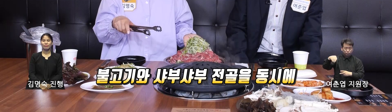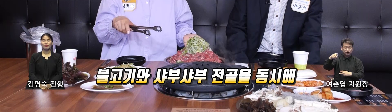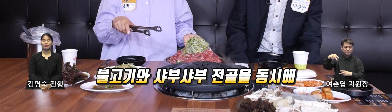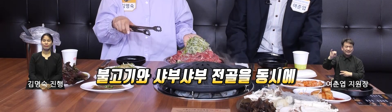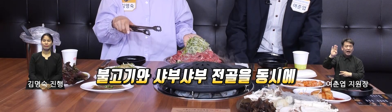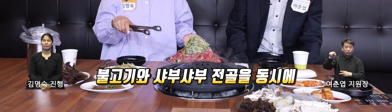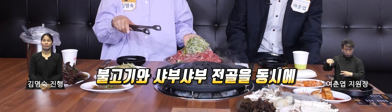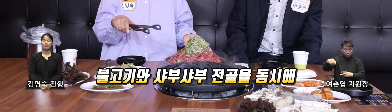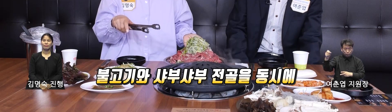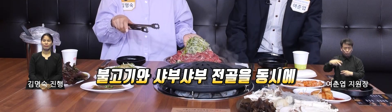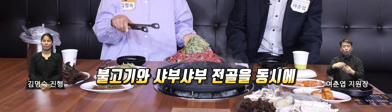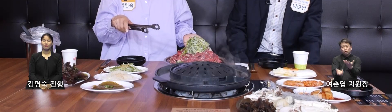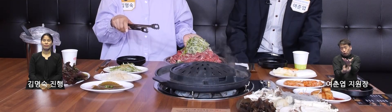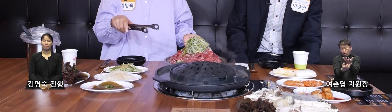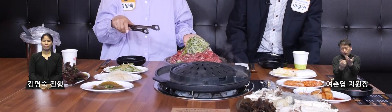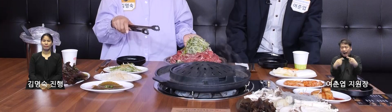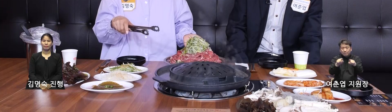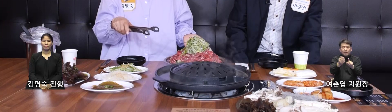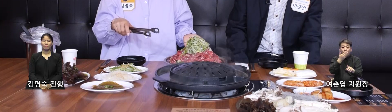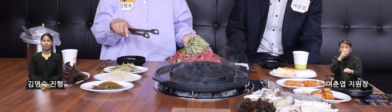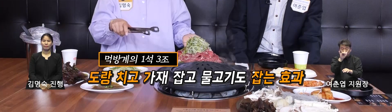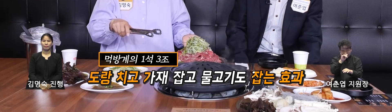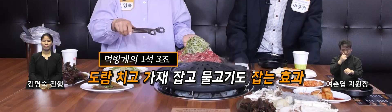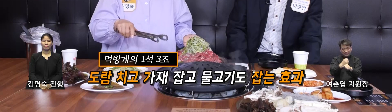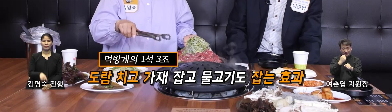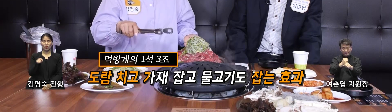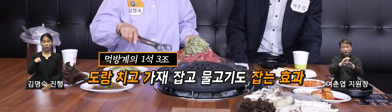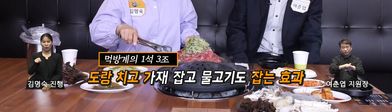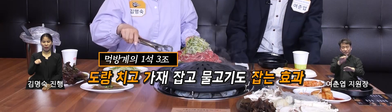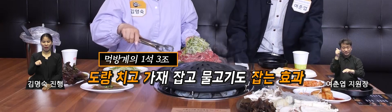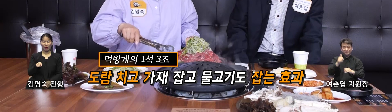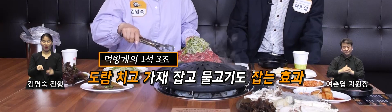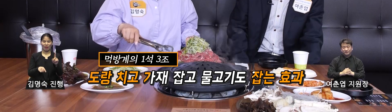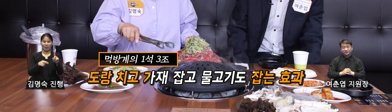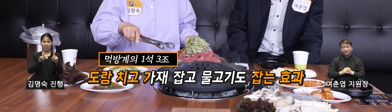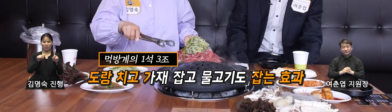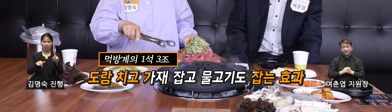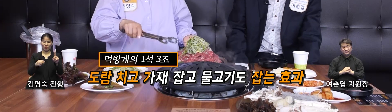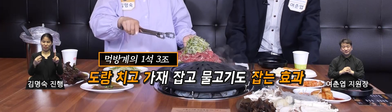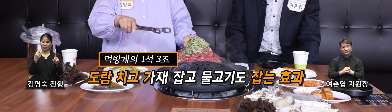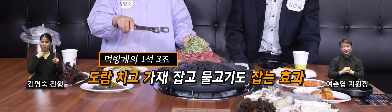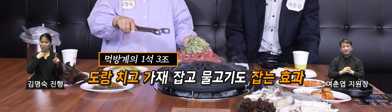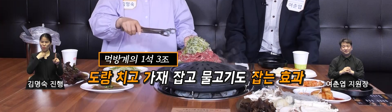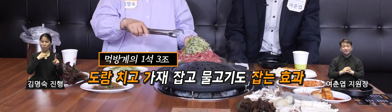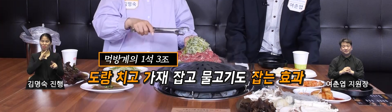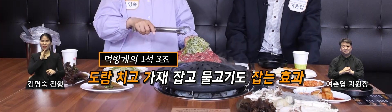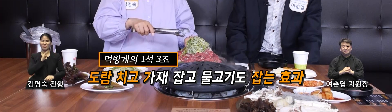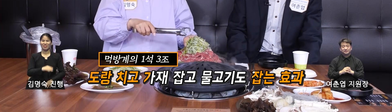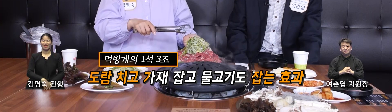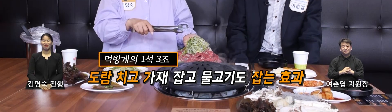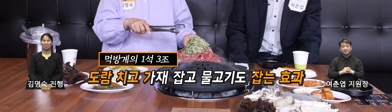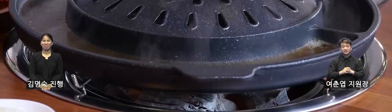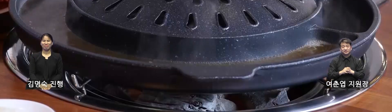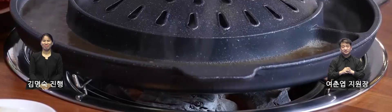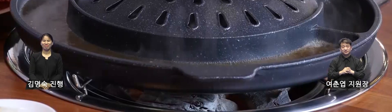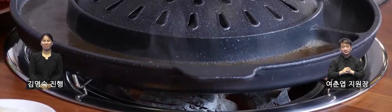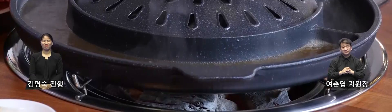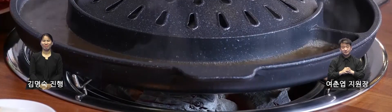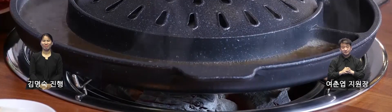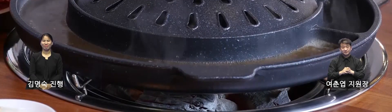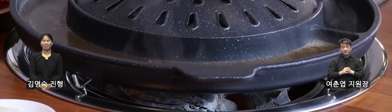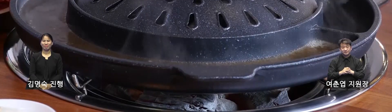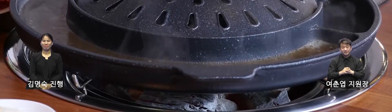정보를 함께 드릴 수 있게끔 그렇게 만듭니다. 그럼 이게 일석삼조인 거예요? 예, 이런 식으로